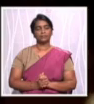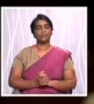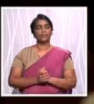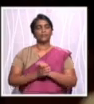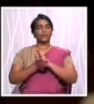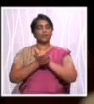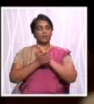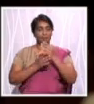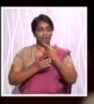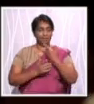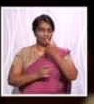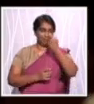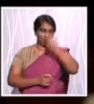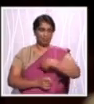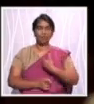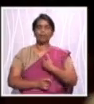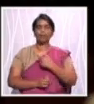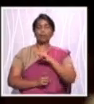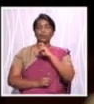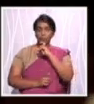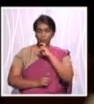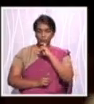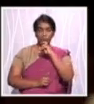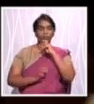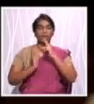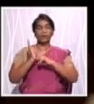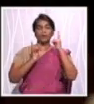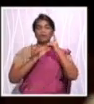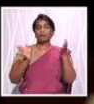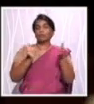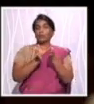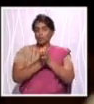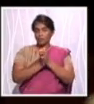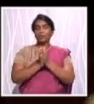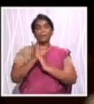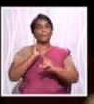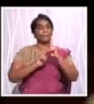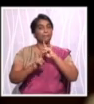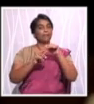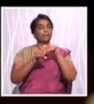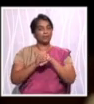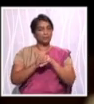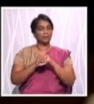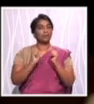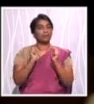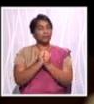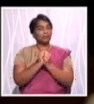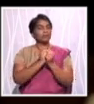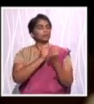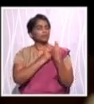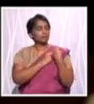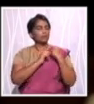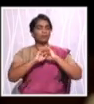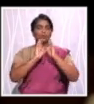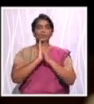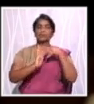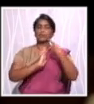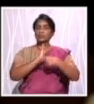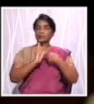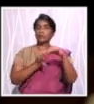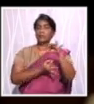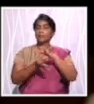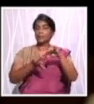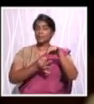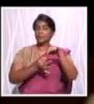හර්ෂ නානයක්කාර වනවම අධිකරණ සහ ජාතික ඒකාබද්ධතා අමාත්‍යාංශ ධුරයේ කාර්ය සහ කාර්තව්‍ය ශ්‍රී ලංකා